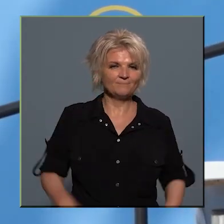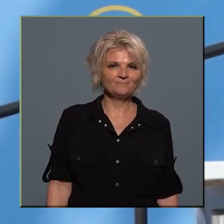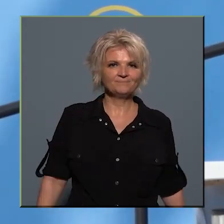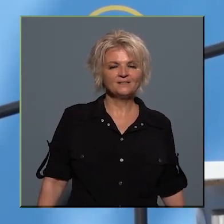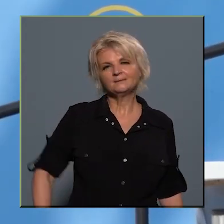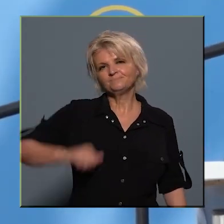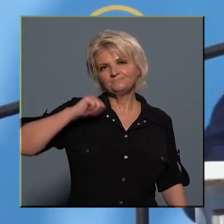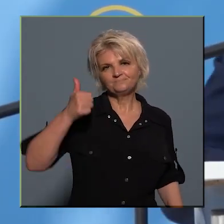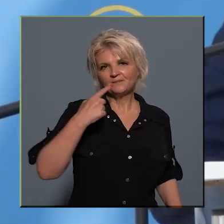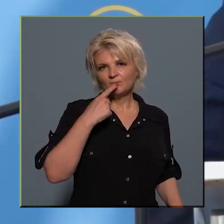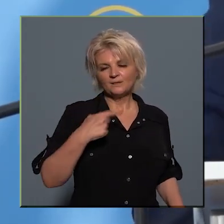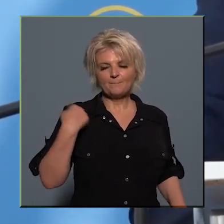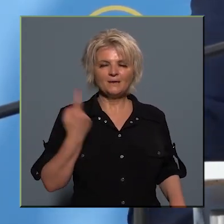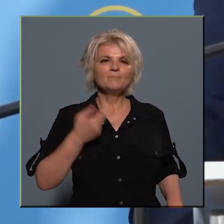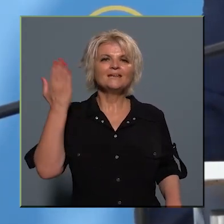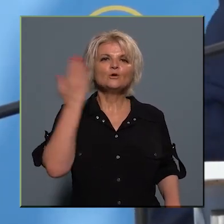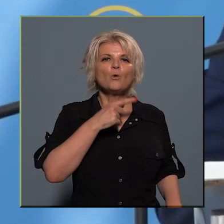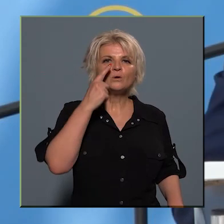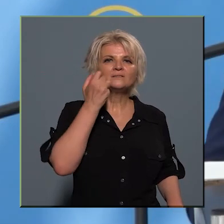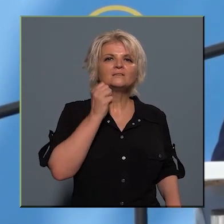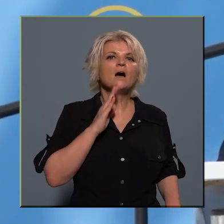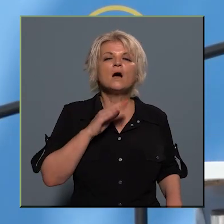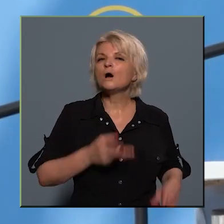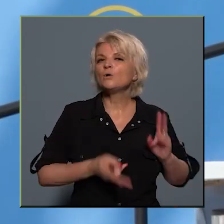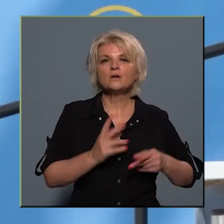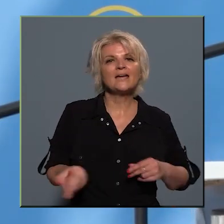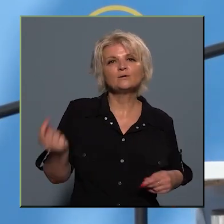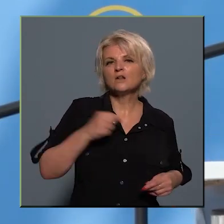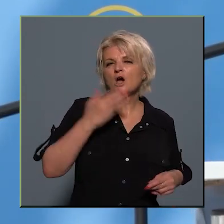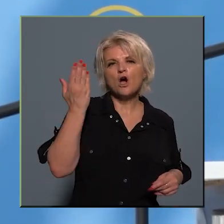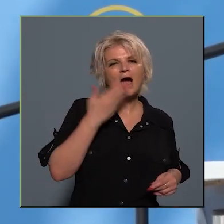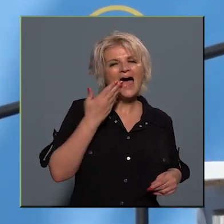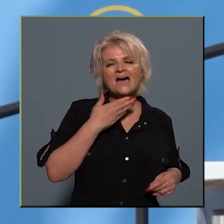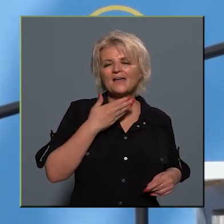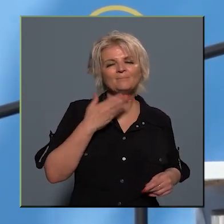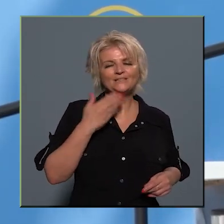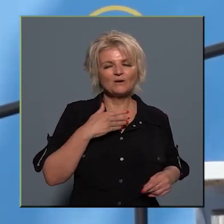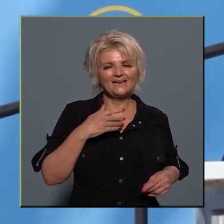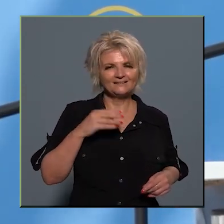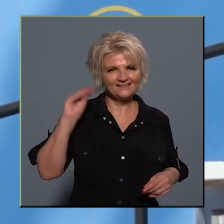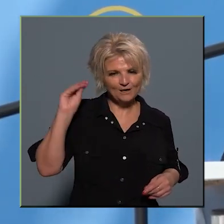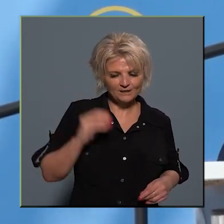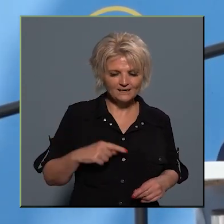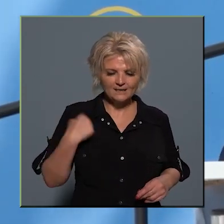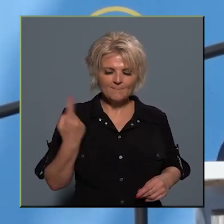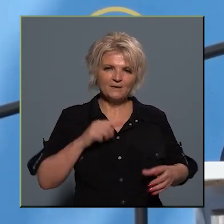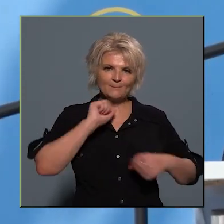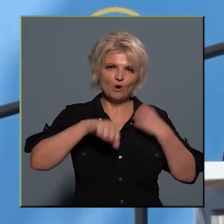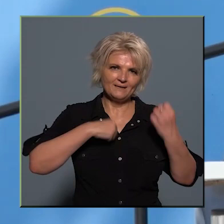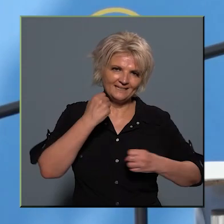meg elsősorban, hogy mi mint Humda, hogy kerülünk egyáltalán ide, mert a H betű nem a hidrogént jelöli a nevünkben. Mi ugye főleg a